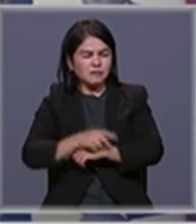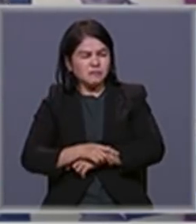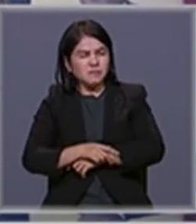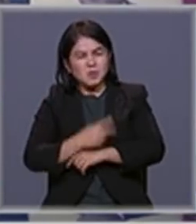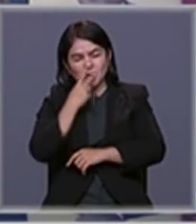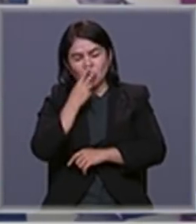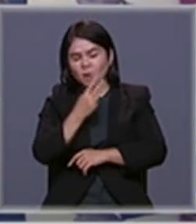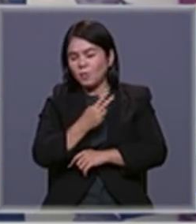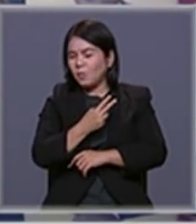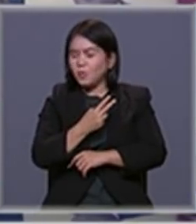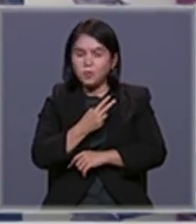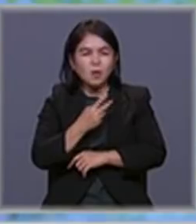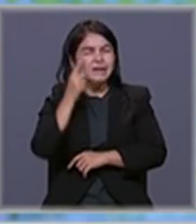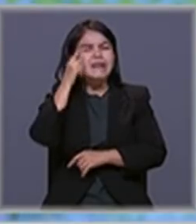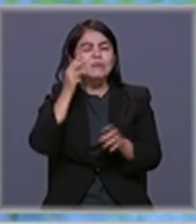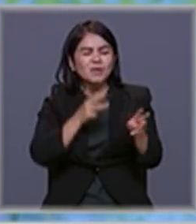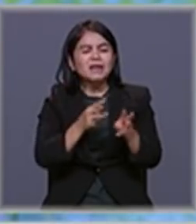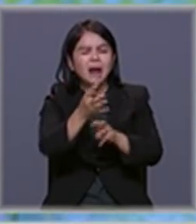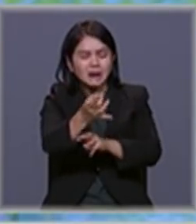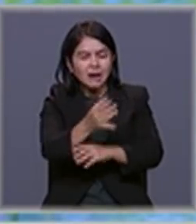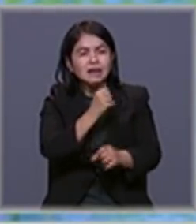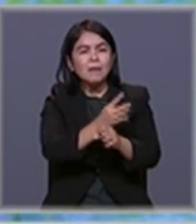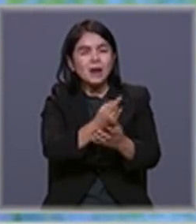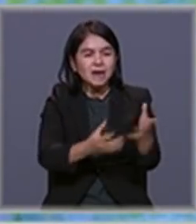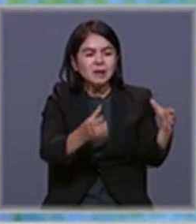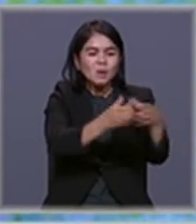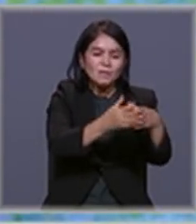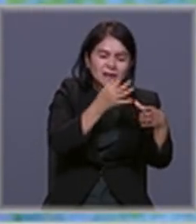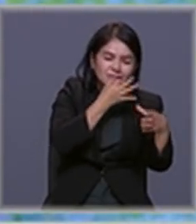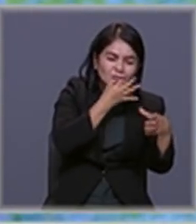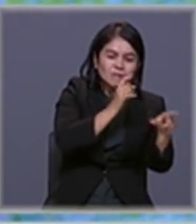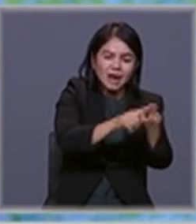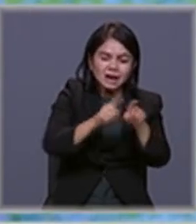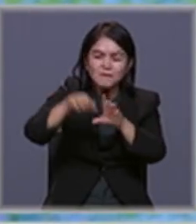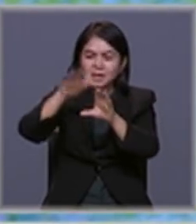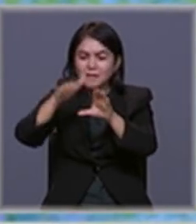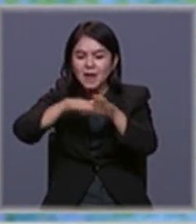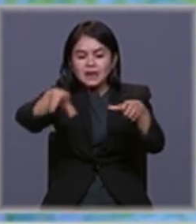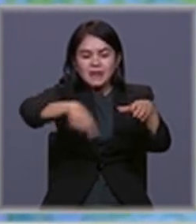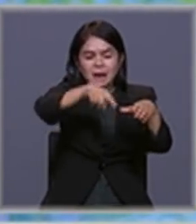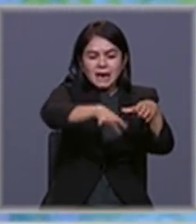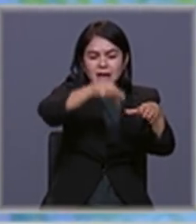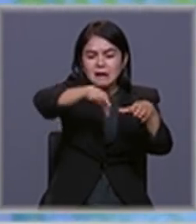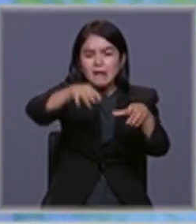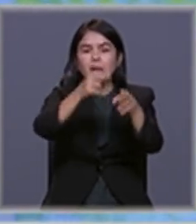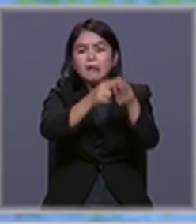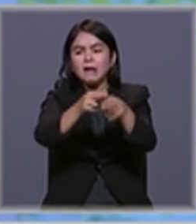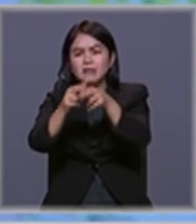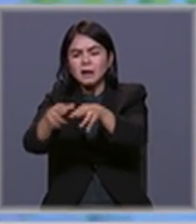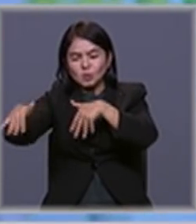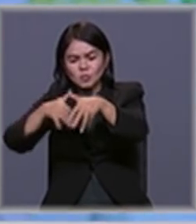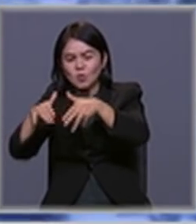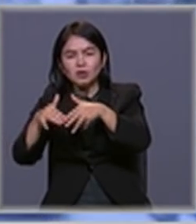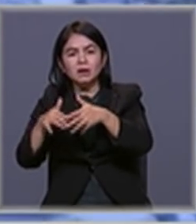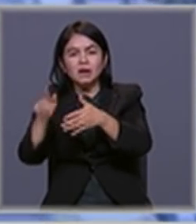เลอะเทอะมากๆที่แบบคิดวิธีคิดแบบการเอาคนกลุ่มอาชีพแรงงานมาสมัครแล้วเลือกกันเอง ก็นี่ไง ซึ่งมัน เขาถือว่